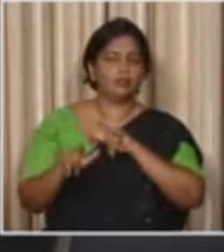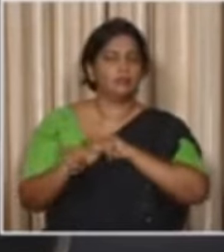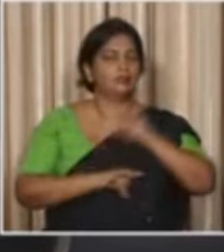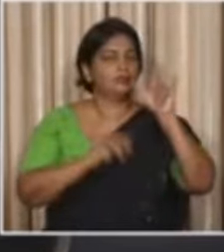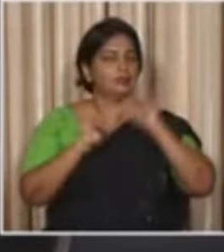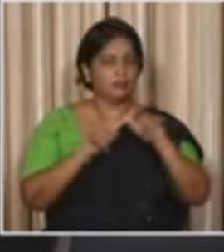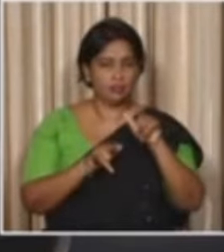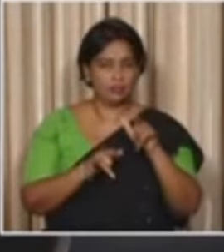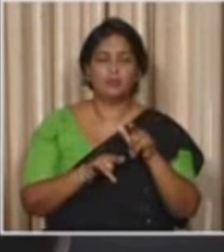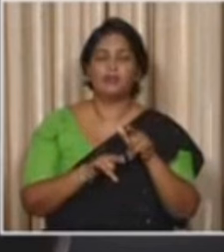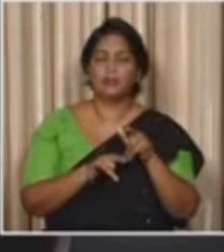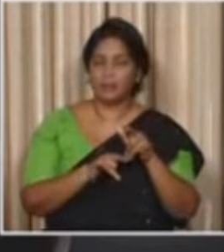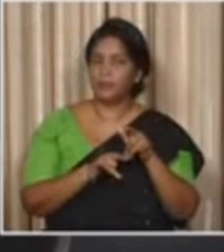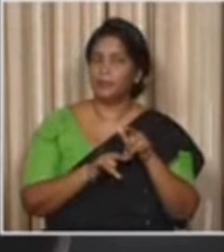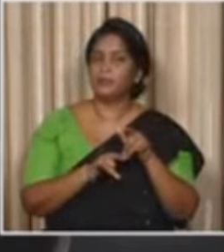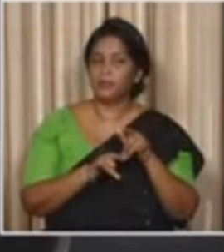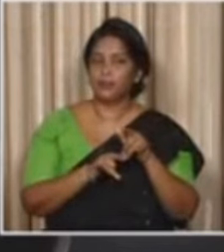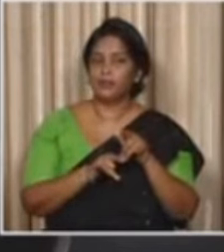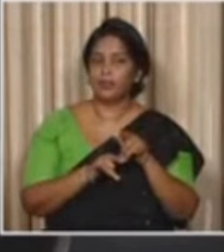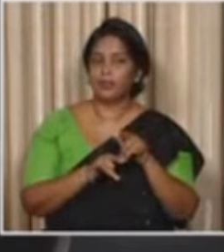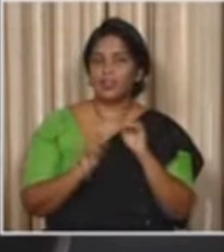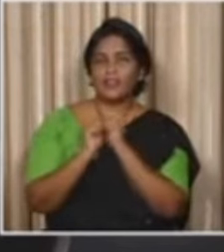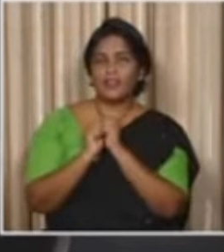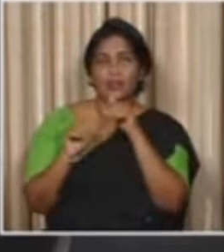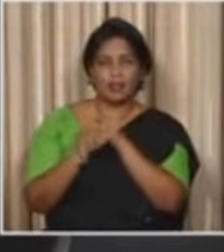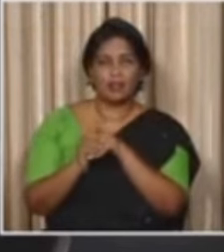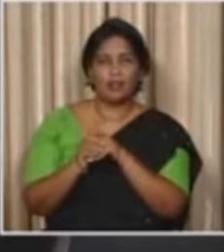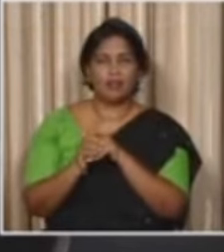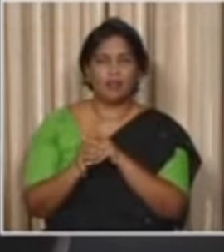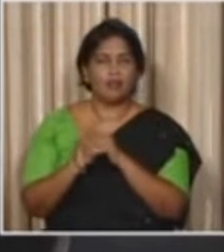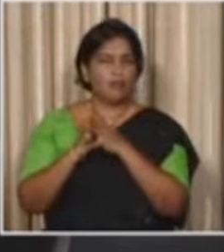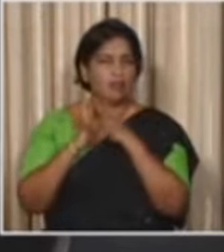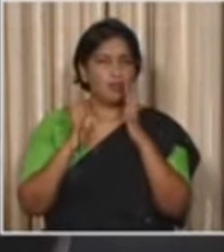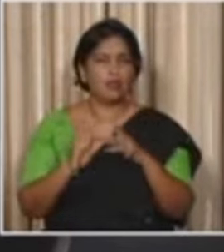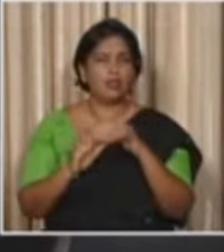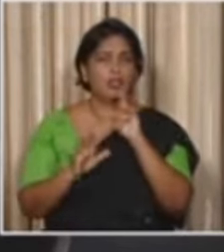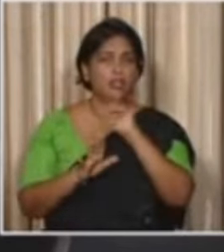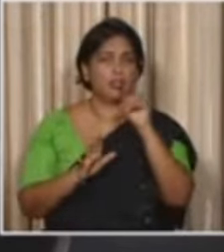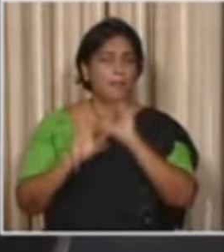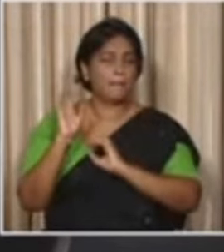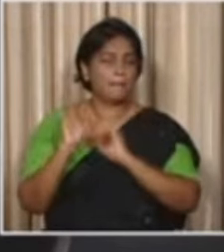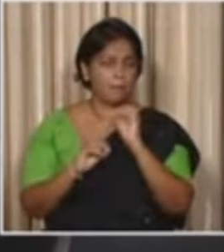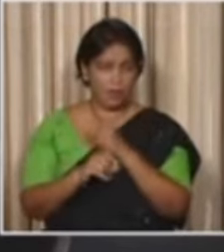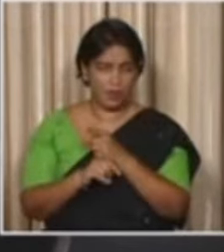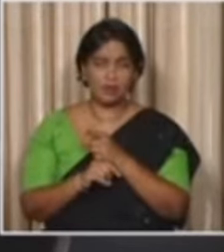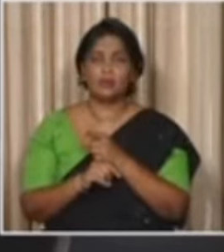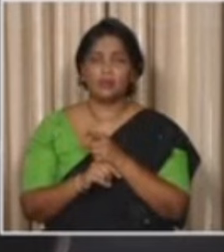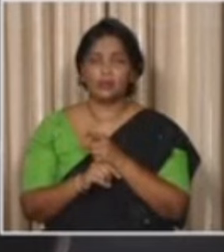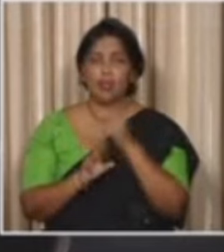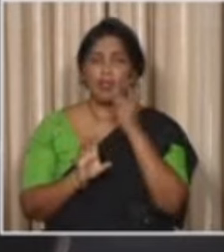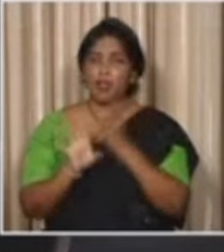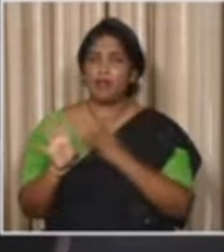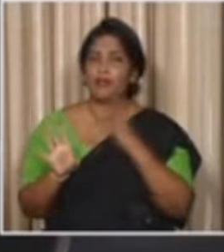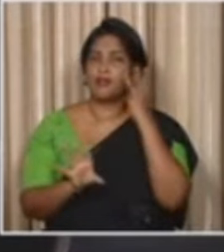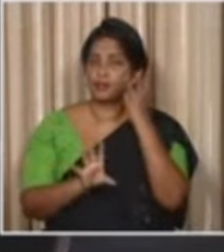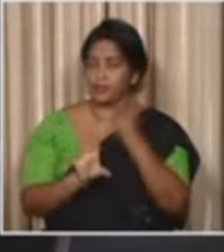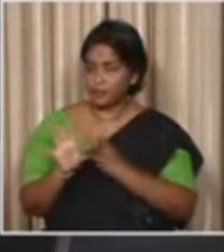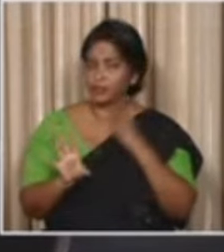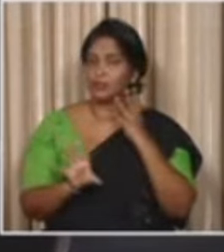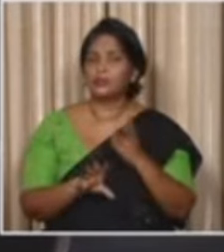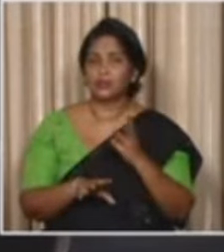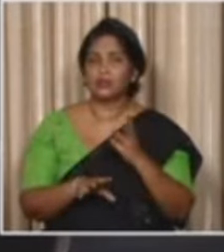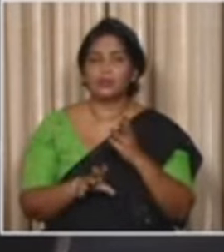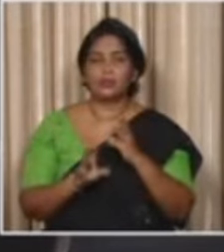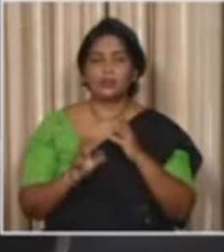මේ ඔය සාමාන්‍ය ශ්‍රේණියේ ඉන්න 1000කට ආසන්න ප්‍රේ කියන්නේ 10%. ඉතින් ඔවුන්ට අවුරුදු 3කට වතාවක් තියෙනවා මේ